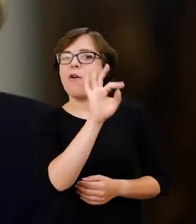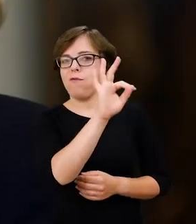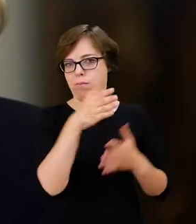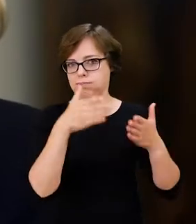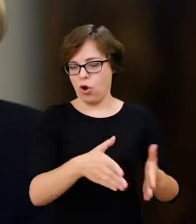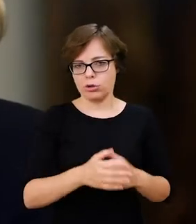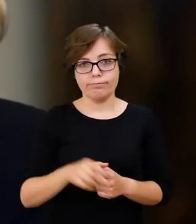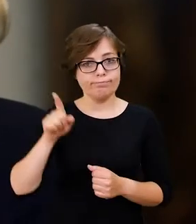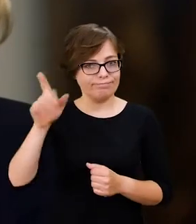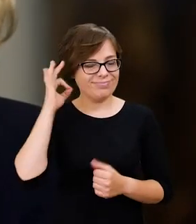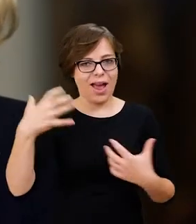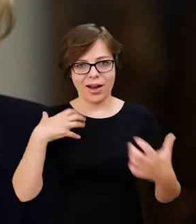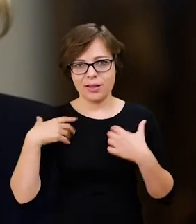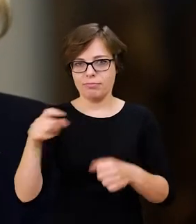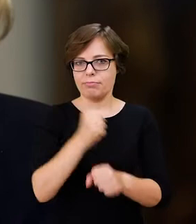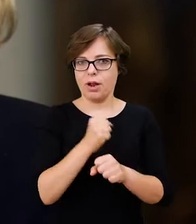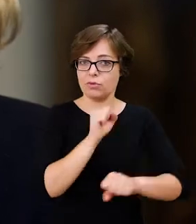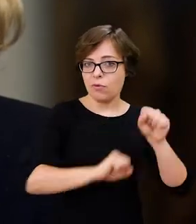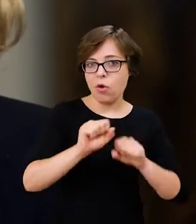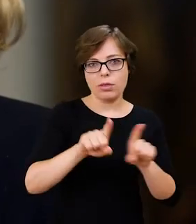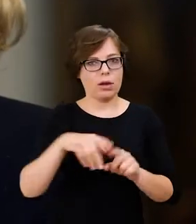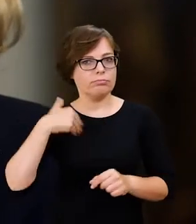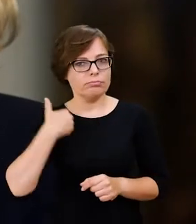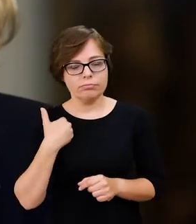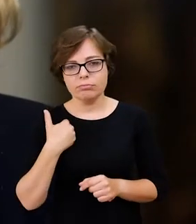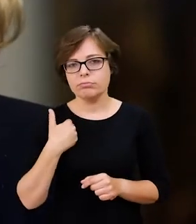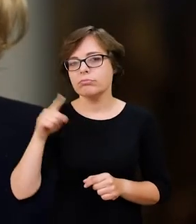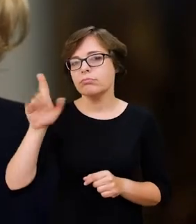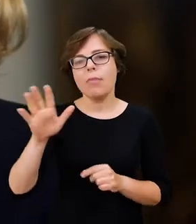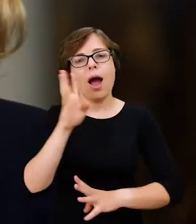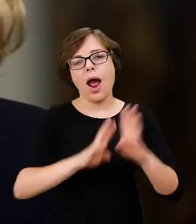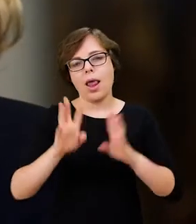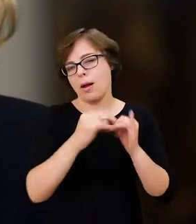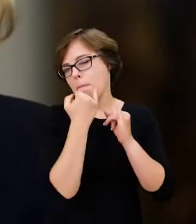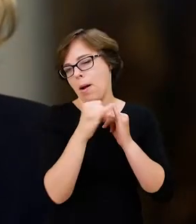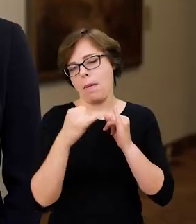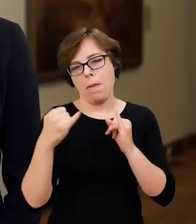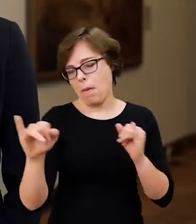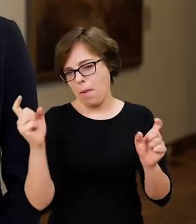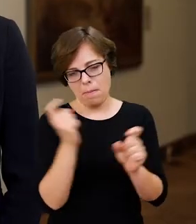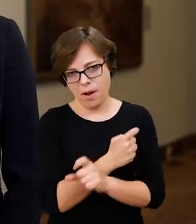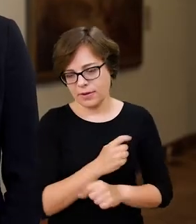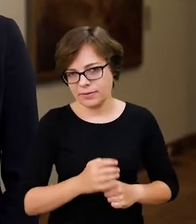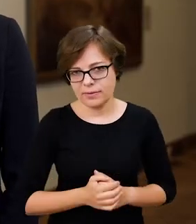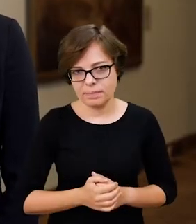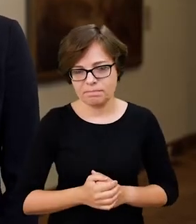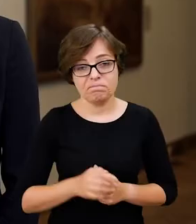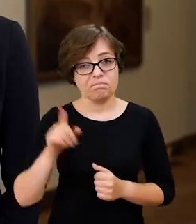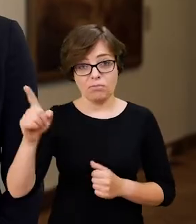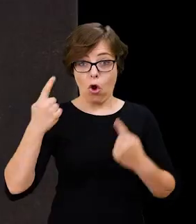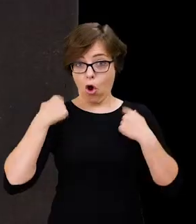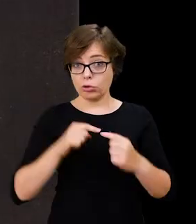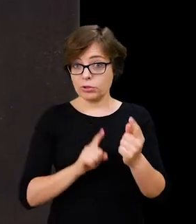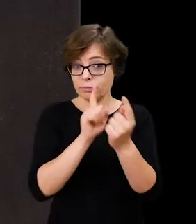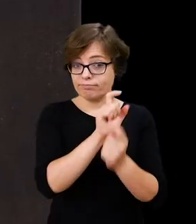Artystka działająca w Italii i Wielkiej Brytanii obracała się w kręgach międzynarodowej klienteli.